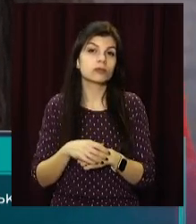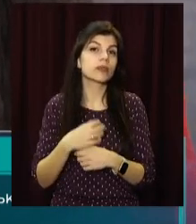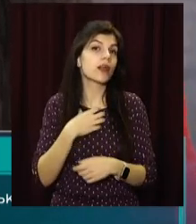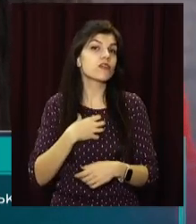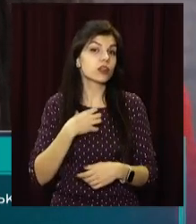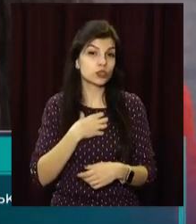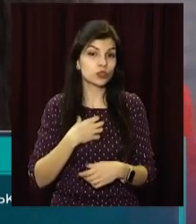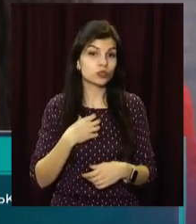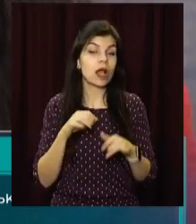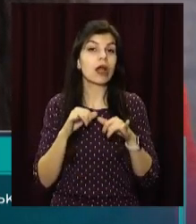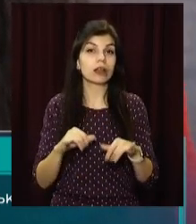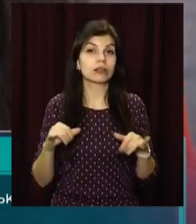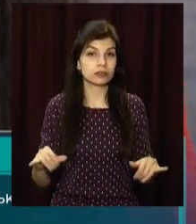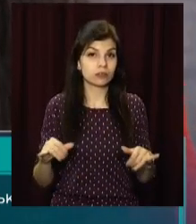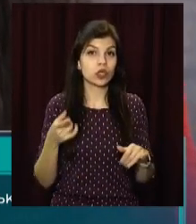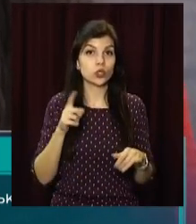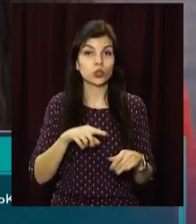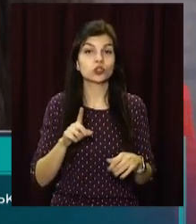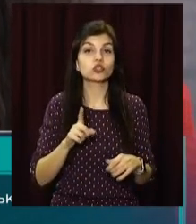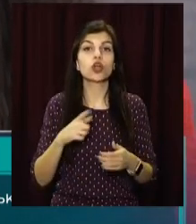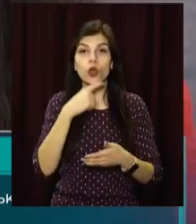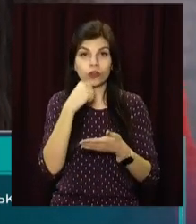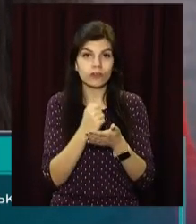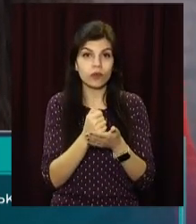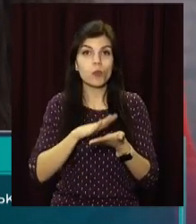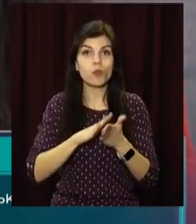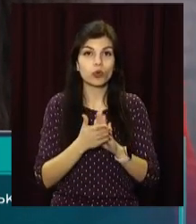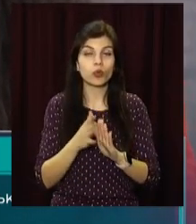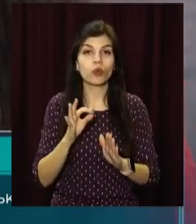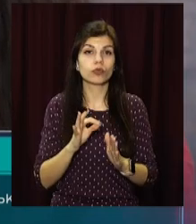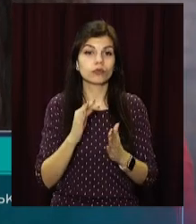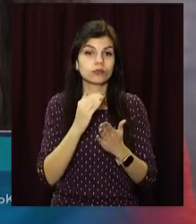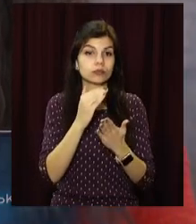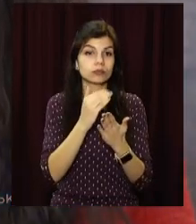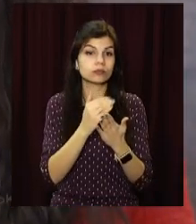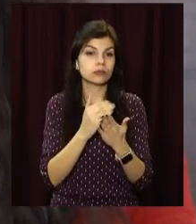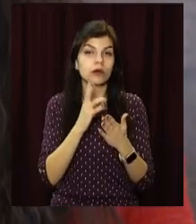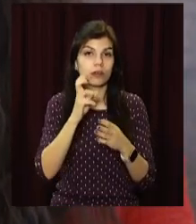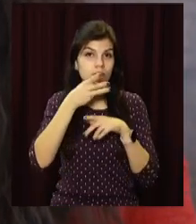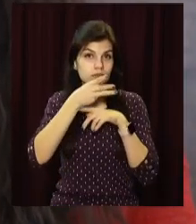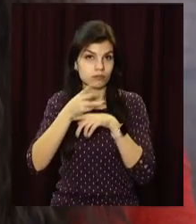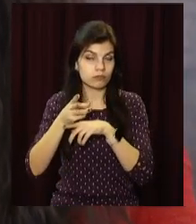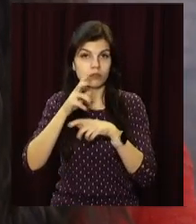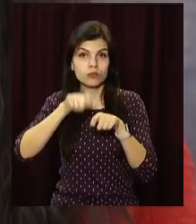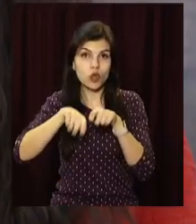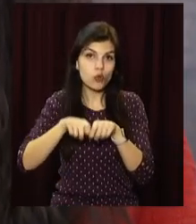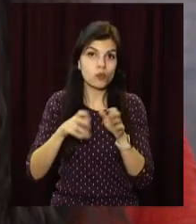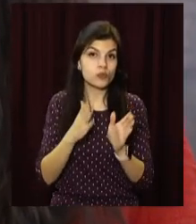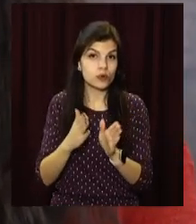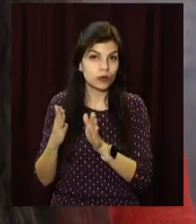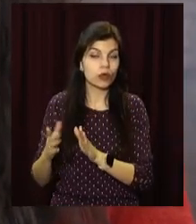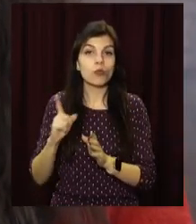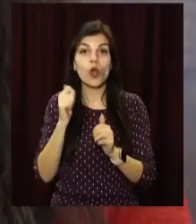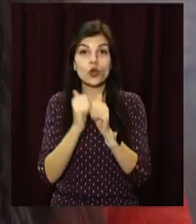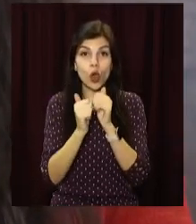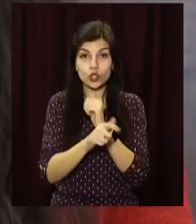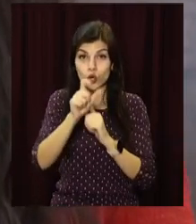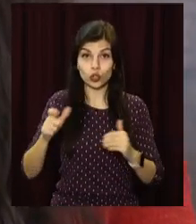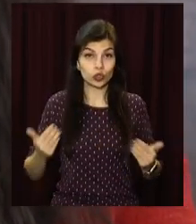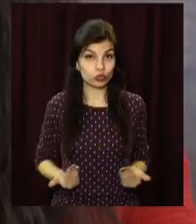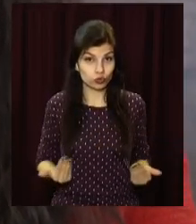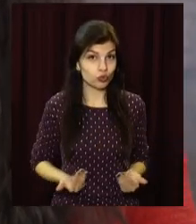Важливим розвитком системи стало затвердження положення про систему ситуаційного відеоспостереження міста Дніпра, завдяки якій кожен мешканець